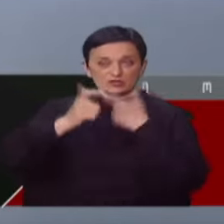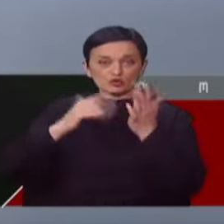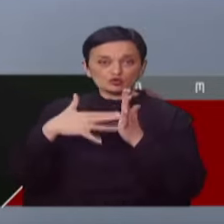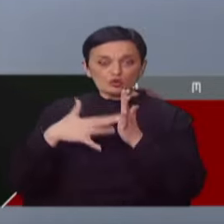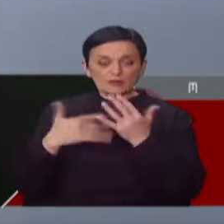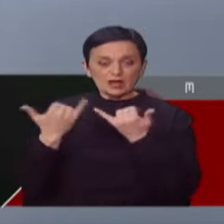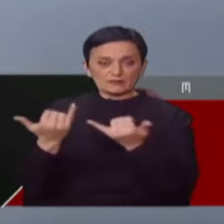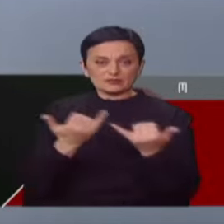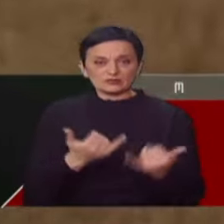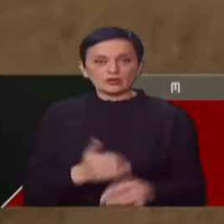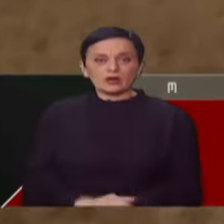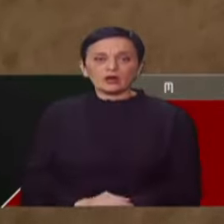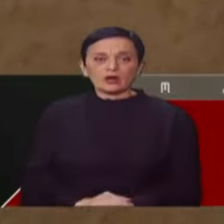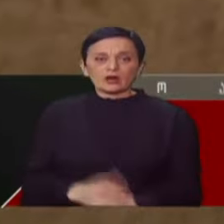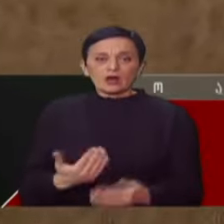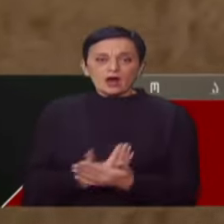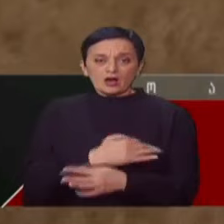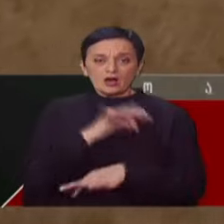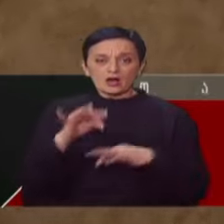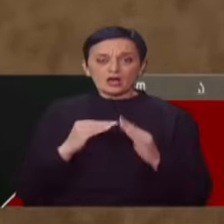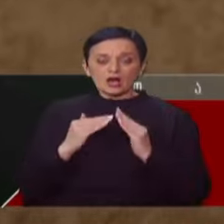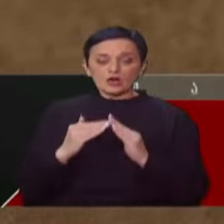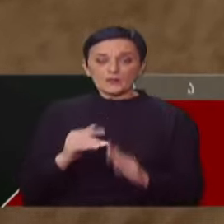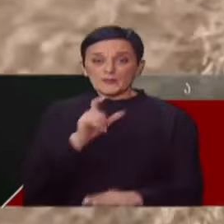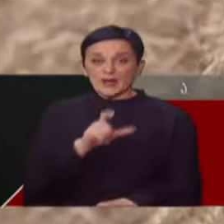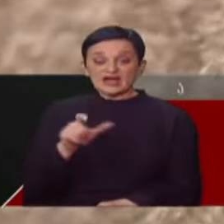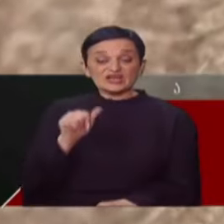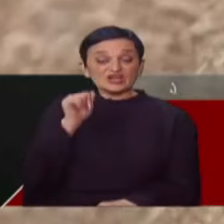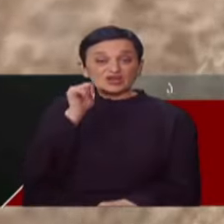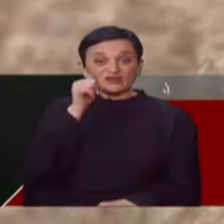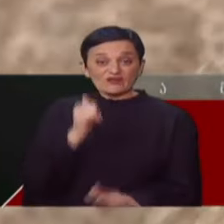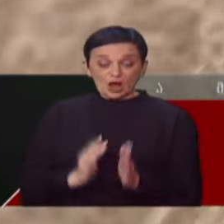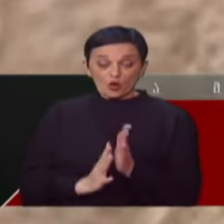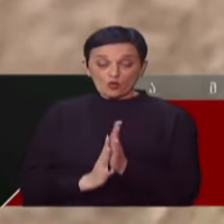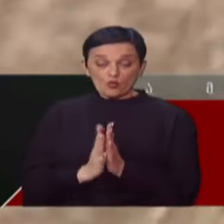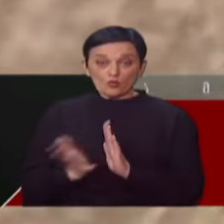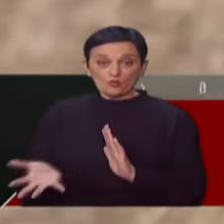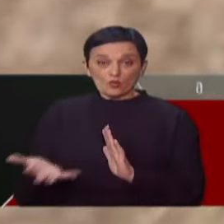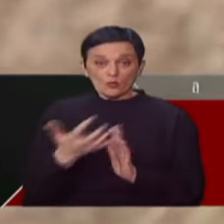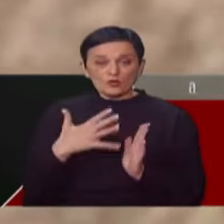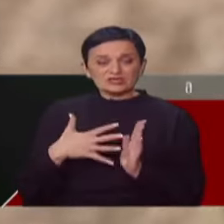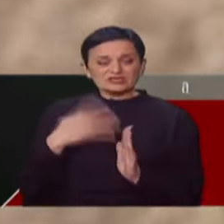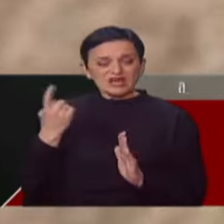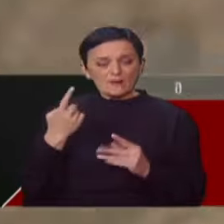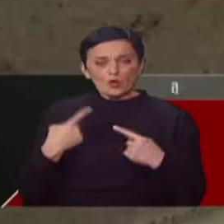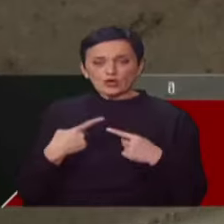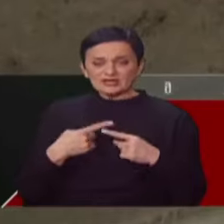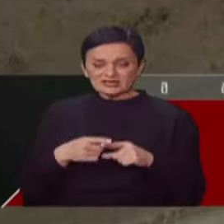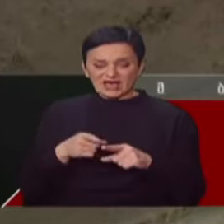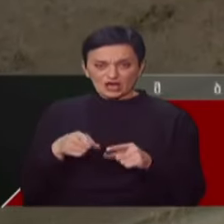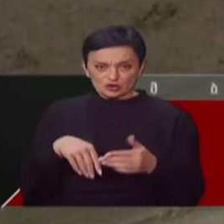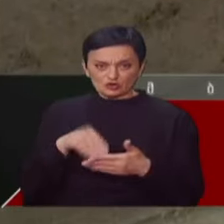bistuis. Ahali proiecti Permere, bistuis. Hvalidan, musaulis, amre, bisa, soplus, ameurne, o tehnică,